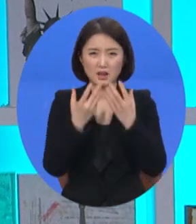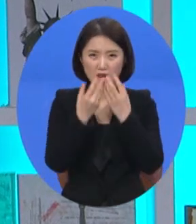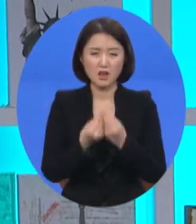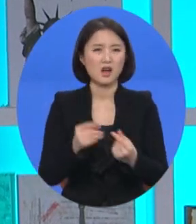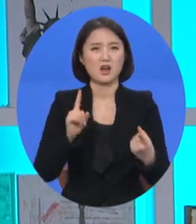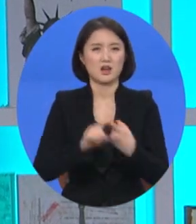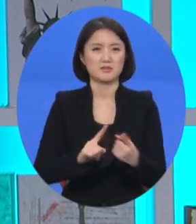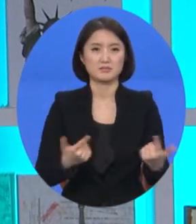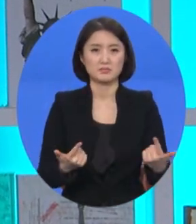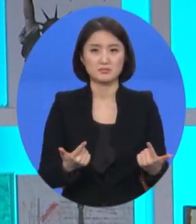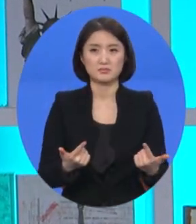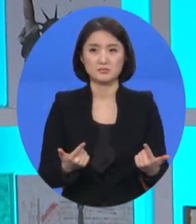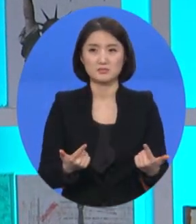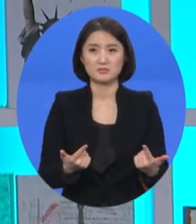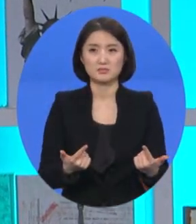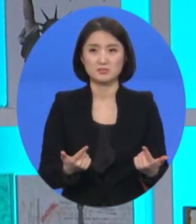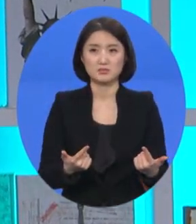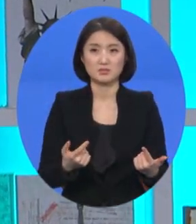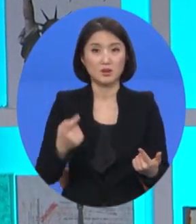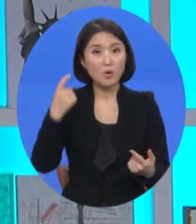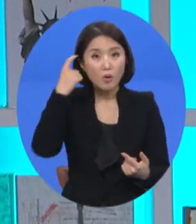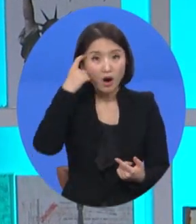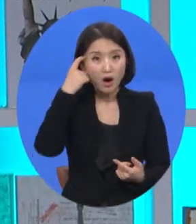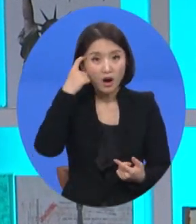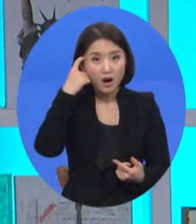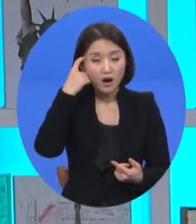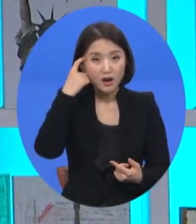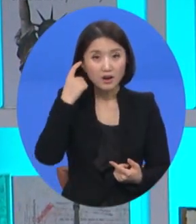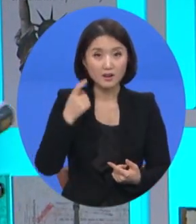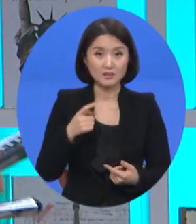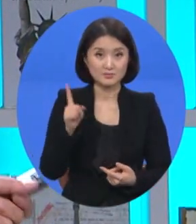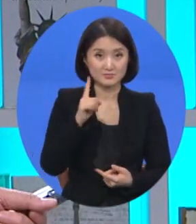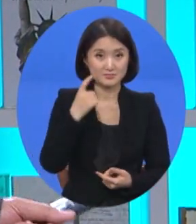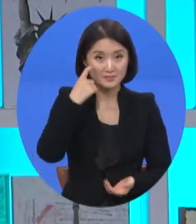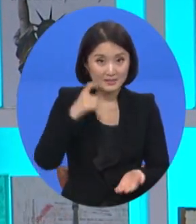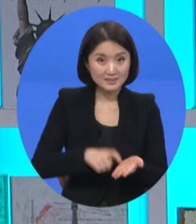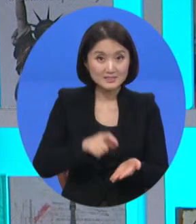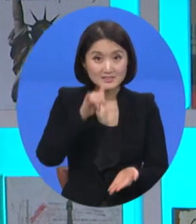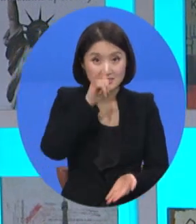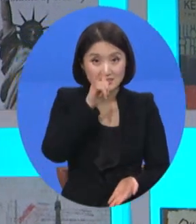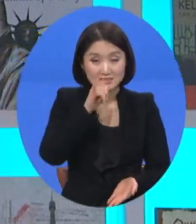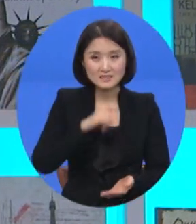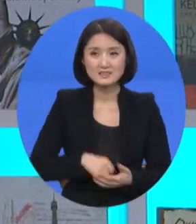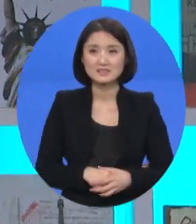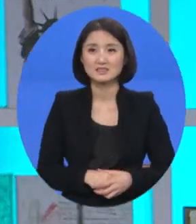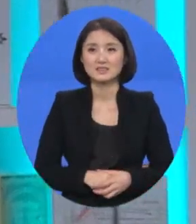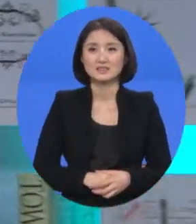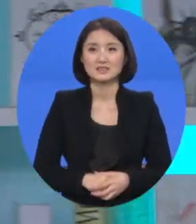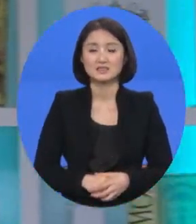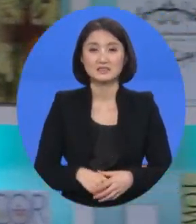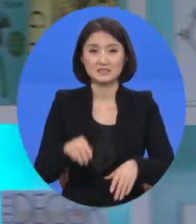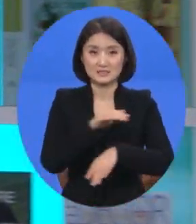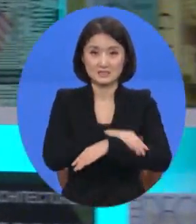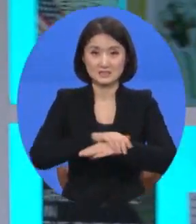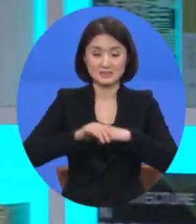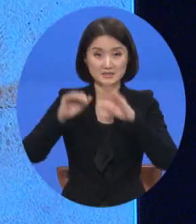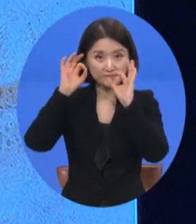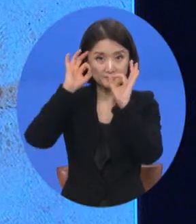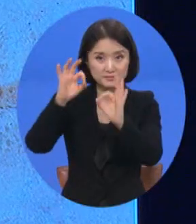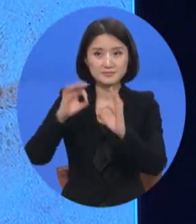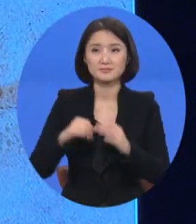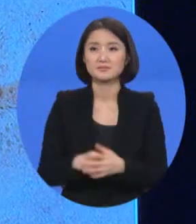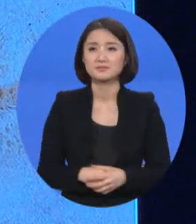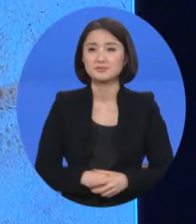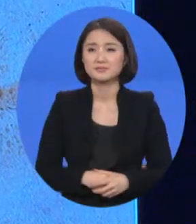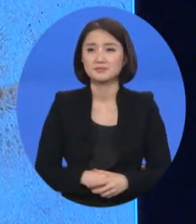어떻게 말이 안되는 이유로 발견하셨나요 눈썰미가 있으신 분들은 이 그림에 나온 소재를 자세히 보시면 이것은 정말